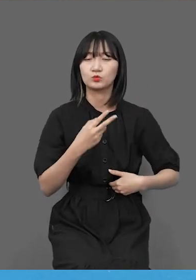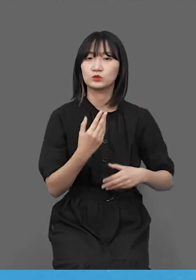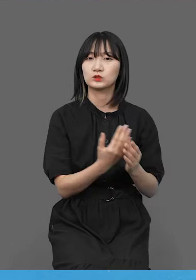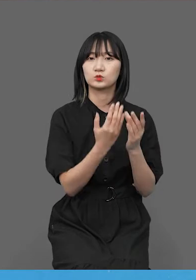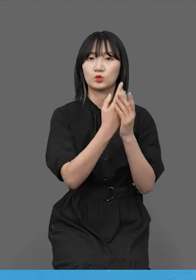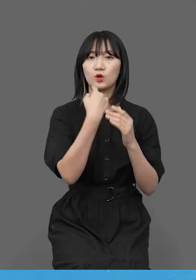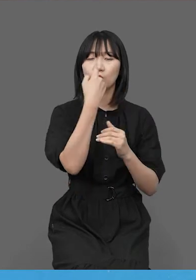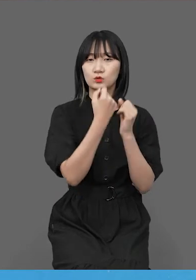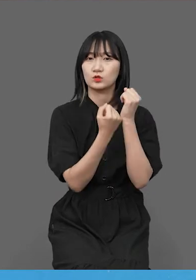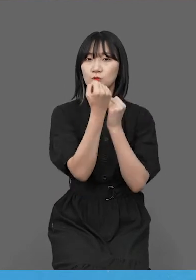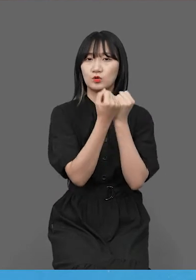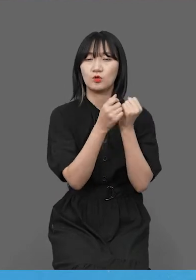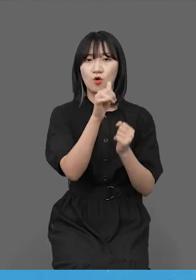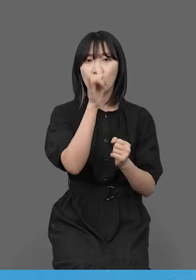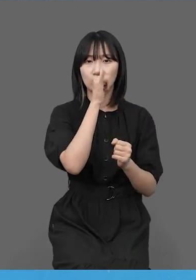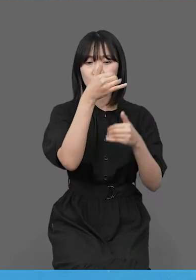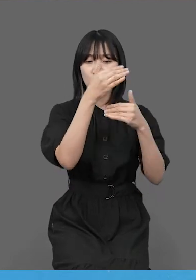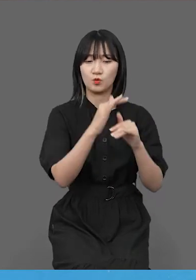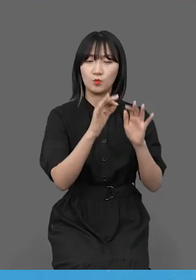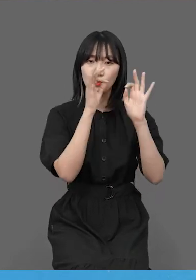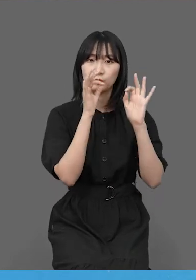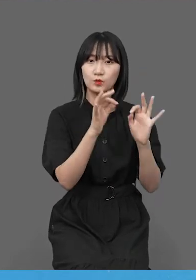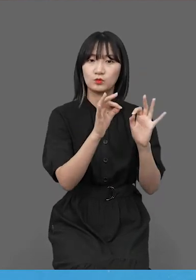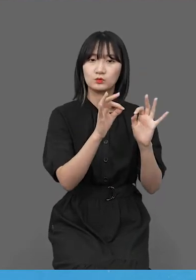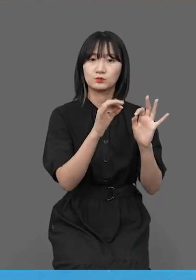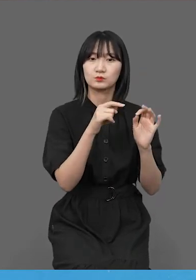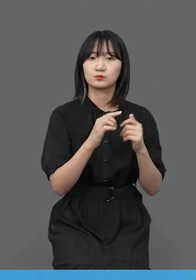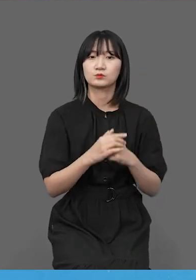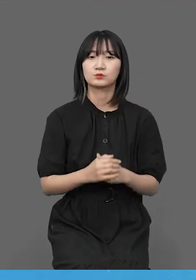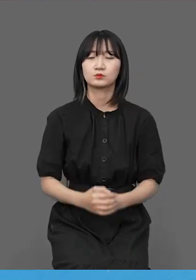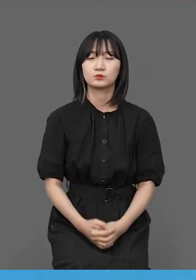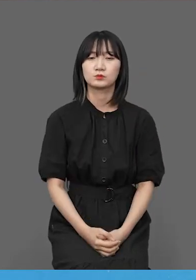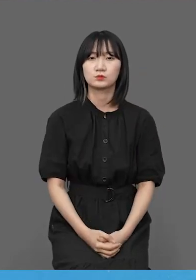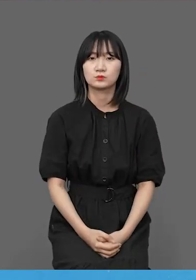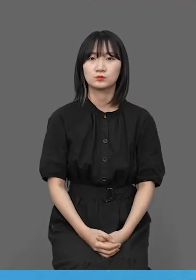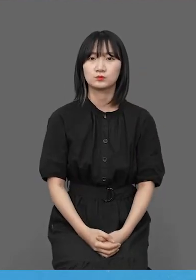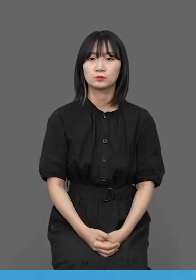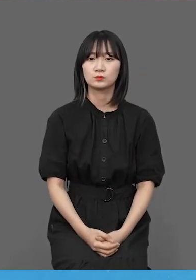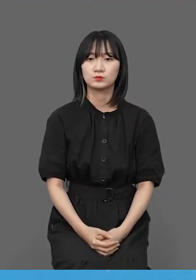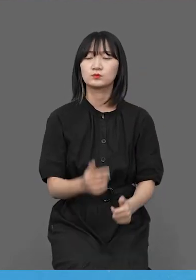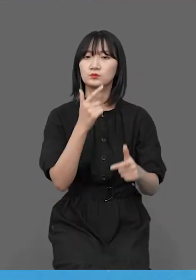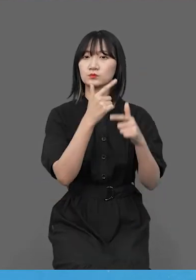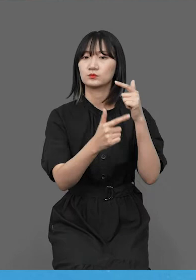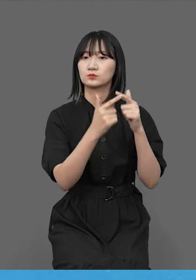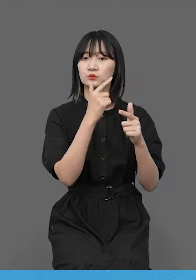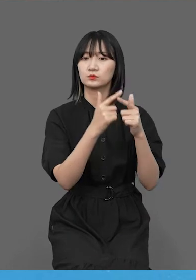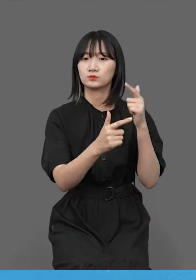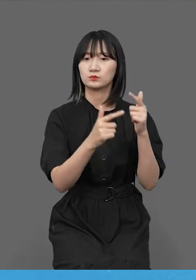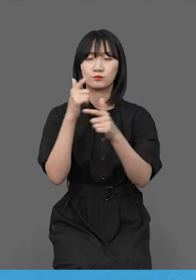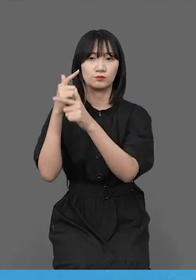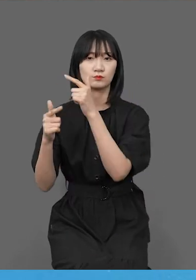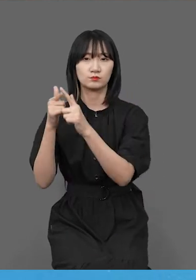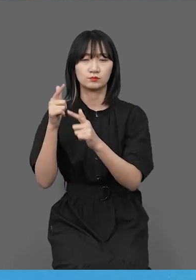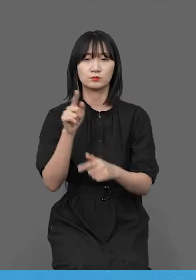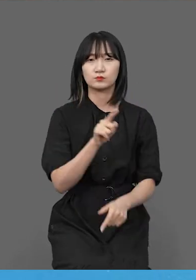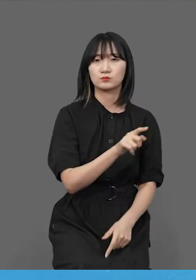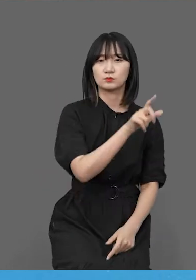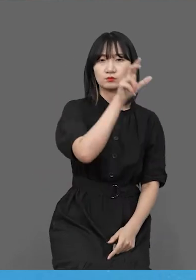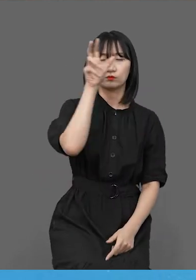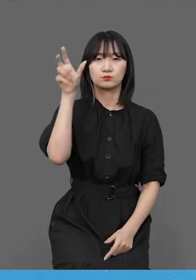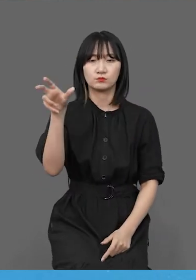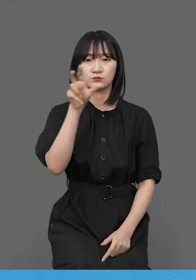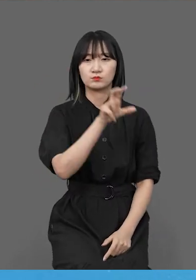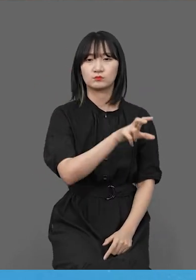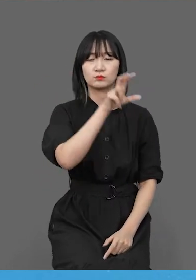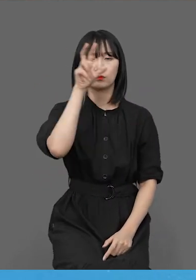설명해 놓은 그 내용을 보면은 그 시나리오가 어떻게 되냐면은 나무에서 나무로 뛰어넘는 그런